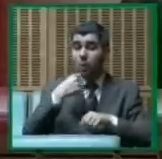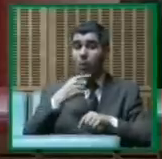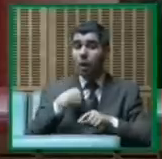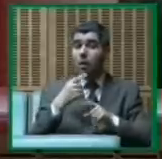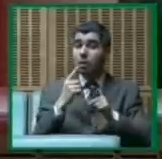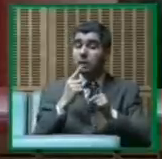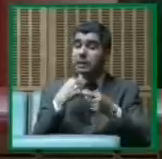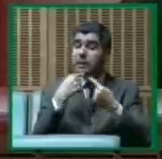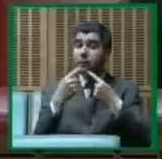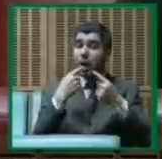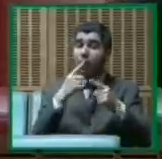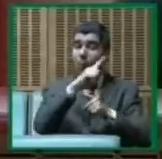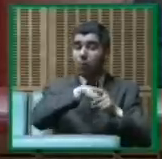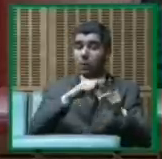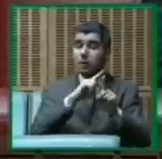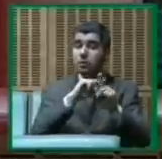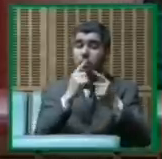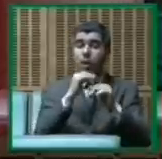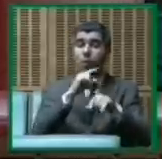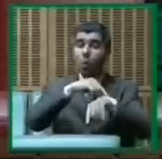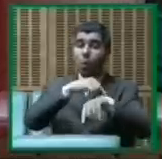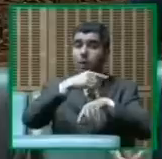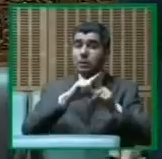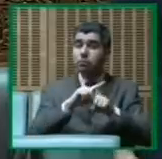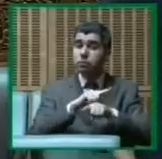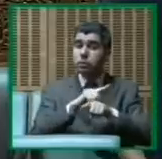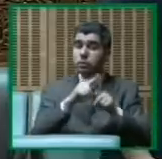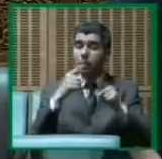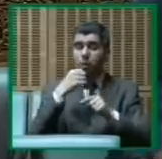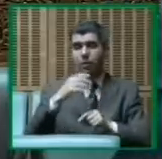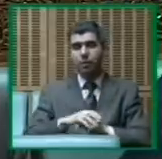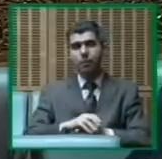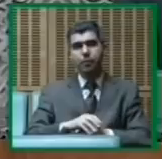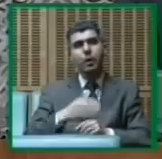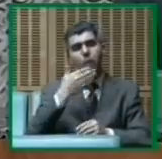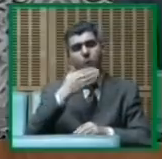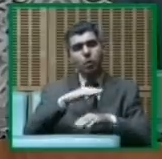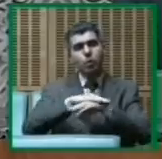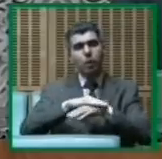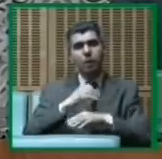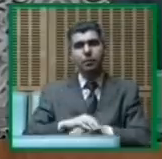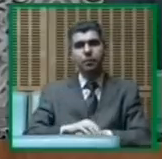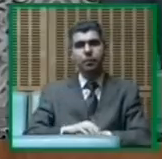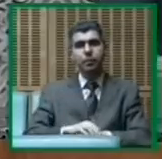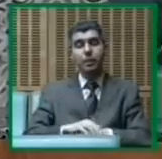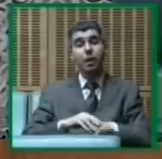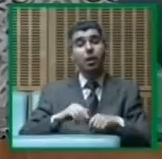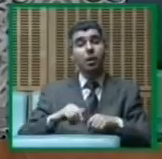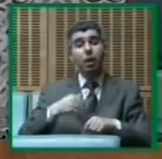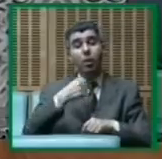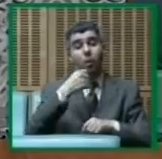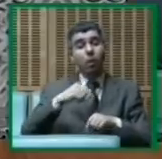باش نوضحوا لك اكثر، لان الوقت ما تيسمحش باش نوضح لك اكثر الملف. شكرا سيد المستشار، الكلمة لكم سيدة الوزيرة.